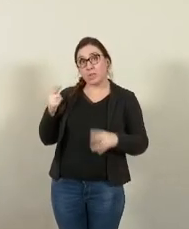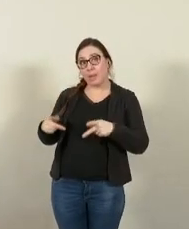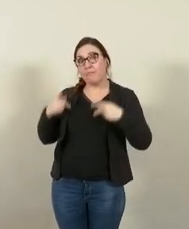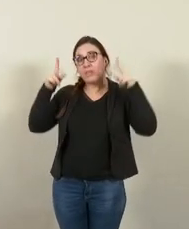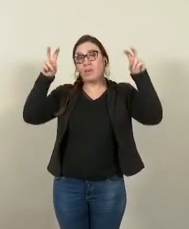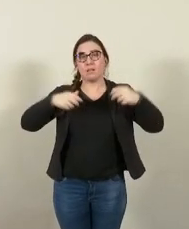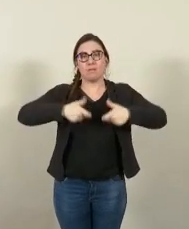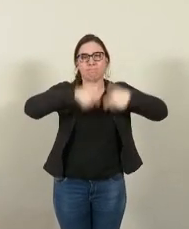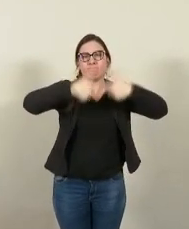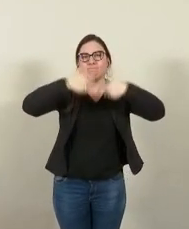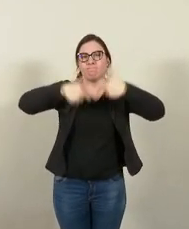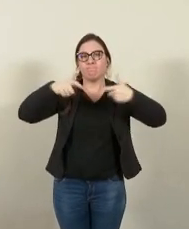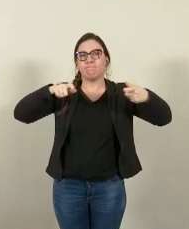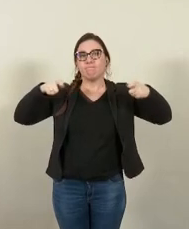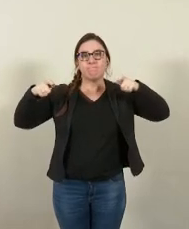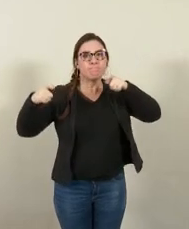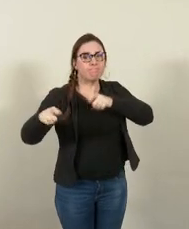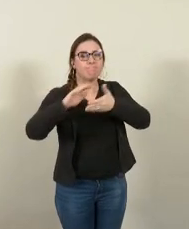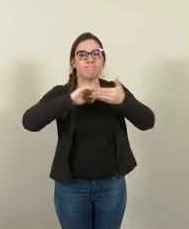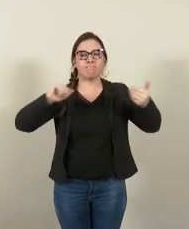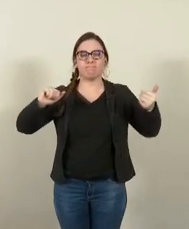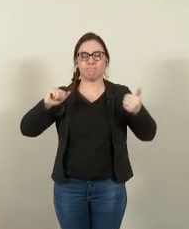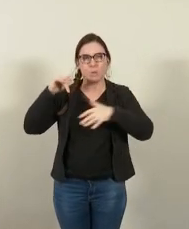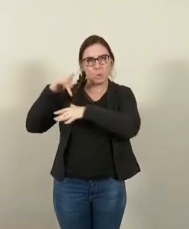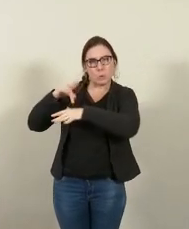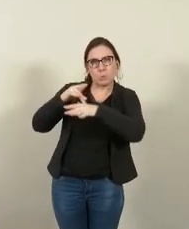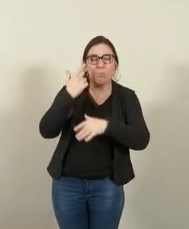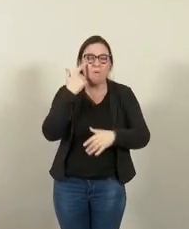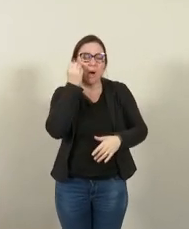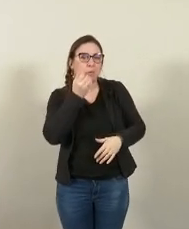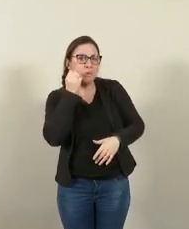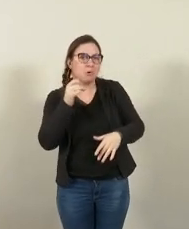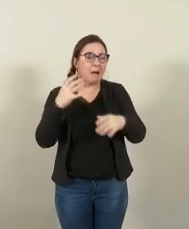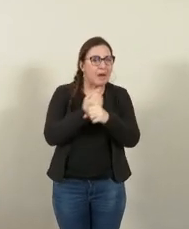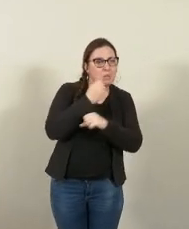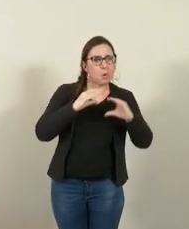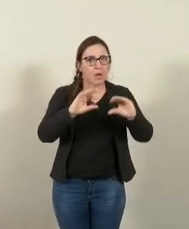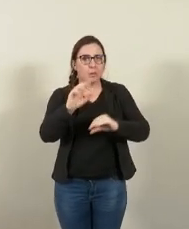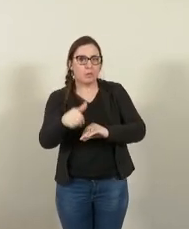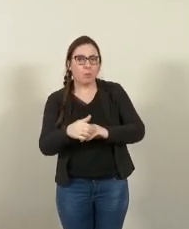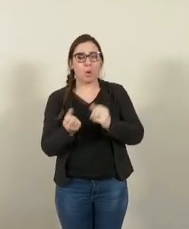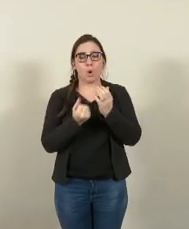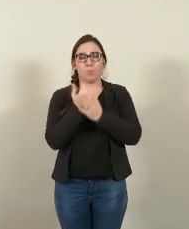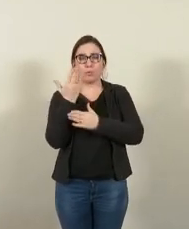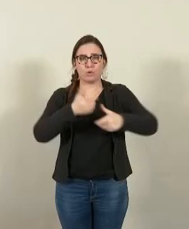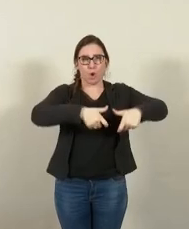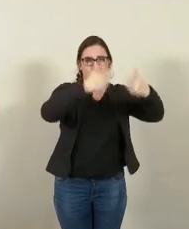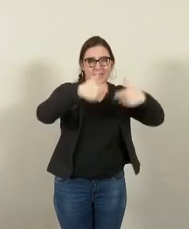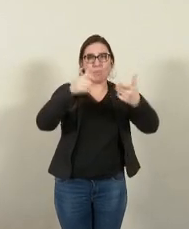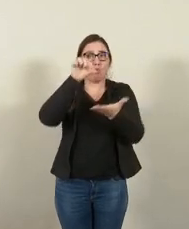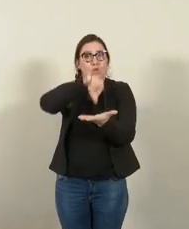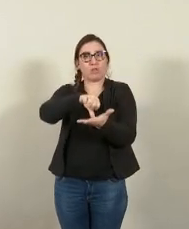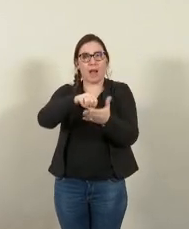l'urbanisme transitoire c'est-à-dire que nous avons testé des usages en effet certains bâtiments de la plage Charpin ou l'ilo